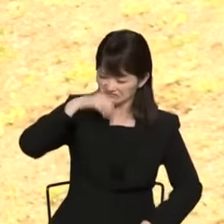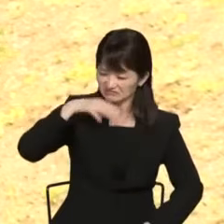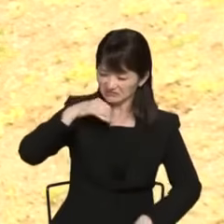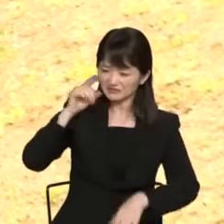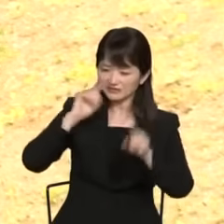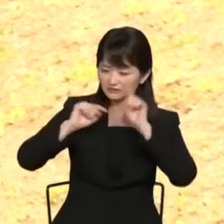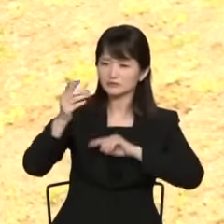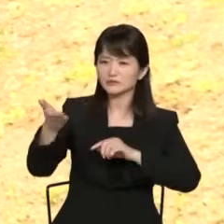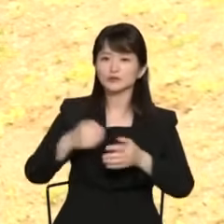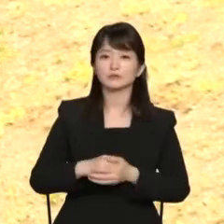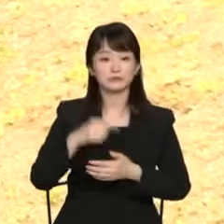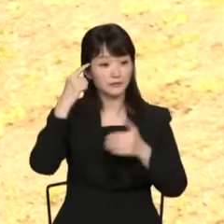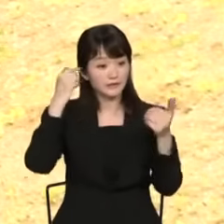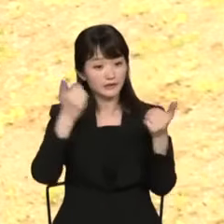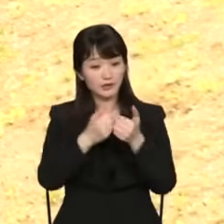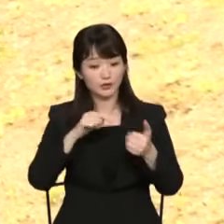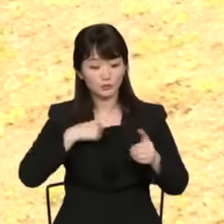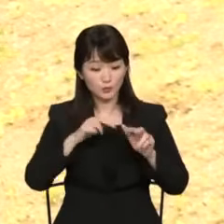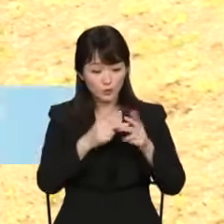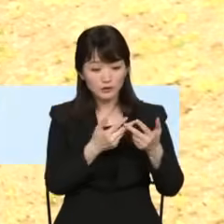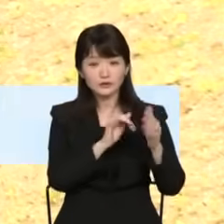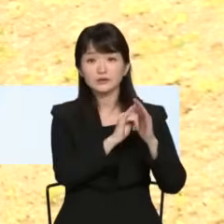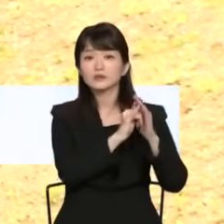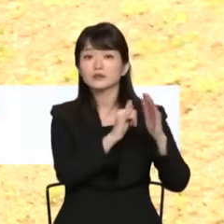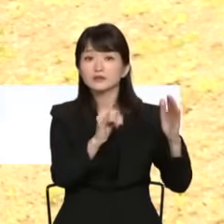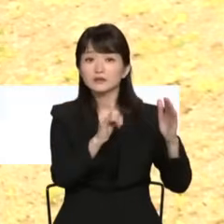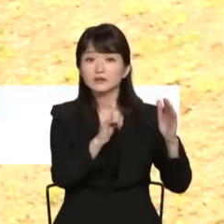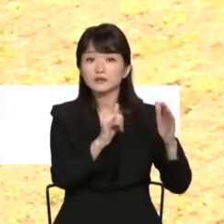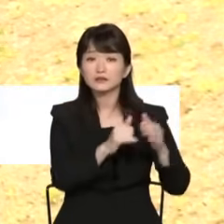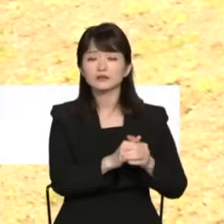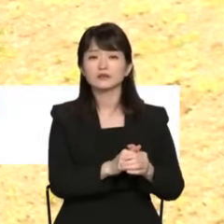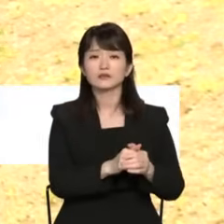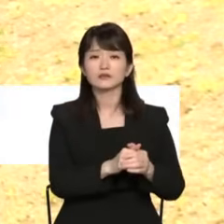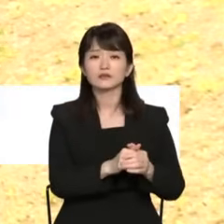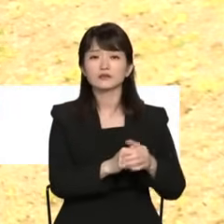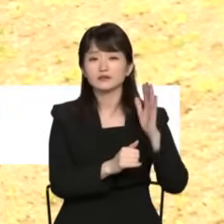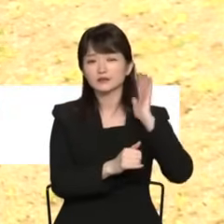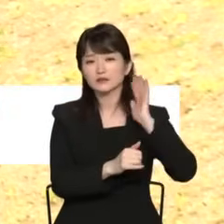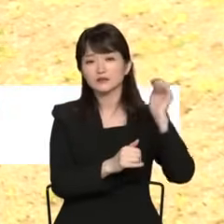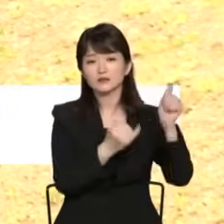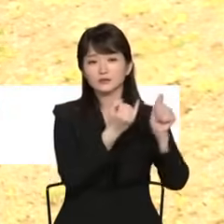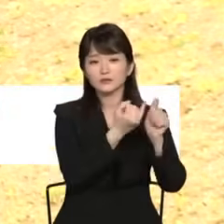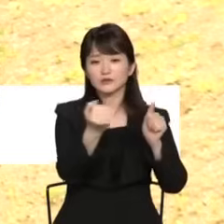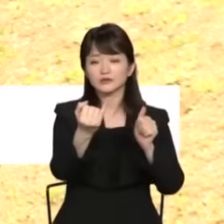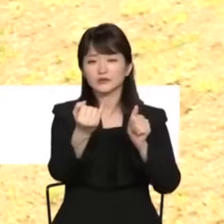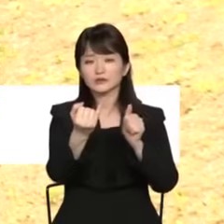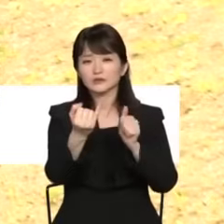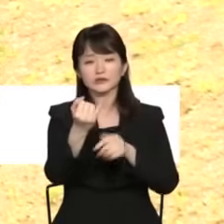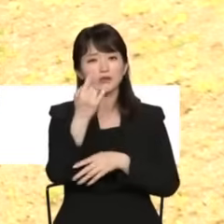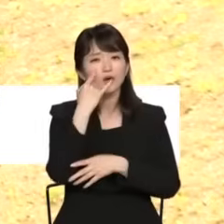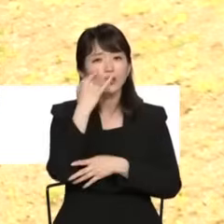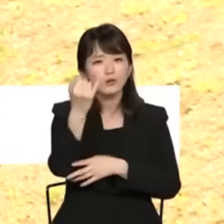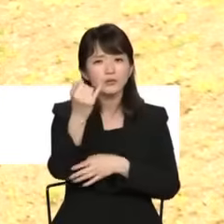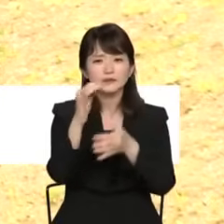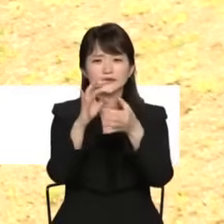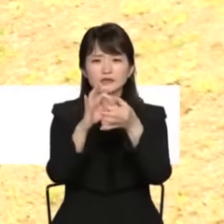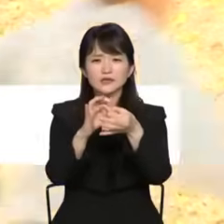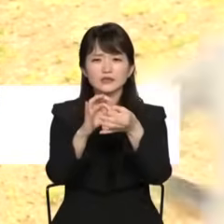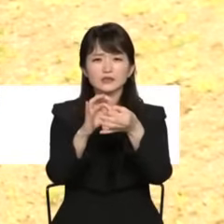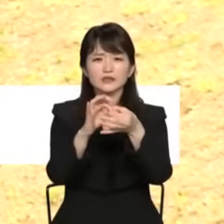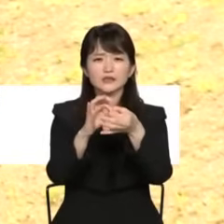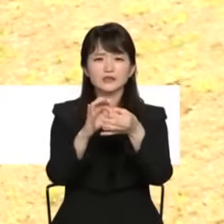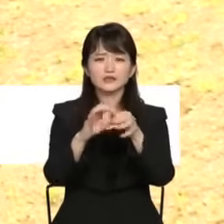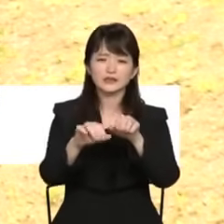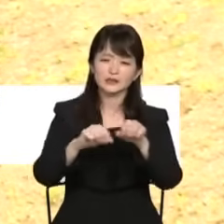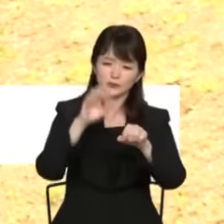반대로 본인의 가족, 그 김건희 여사 측 그런 처가나 이런 쪽에 대해서는 한없이 관대한